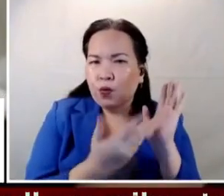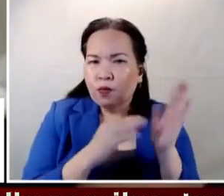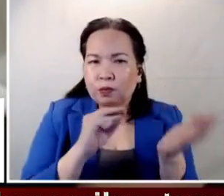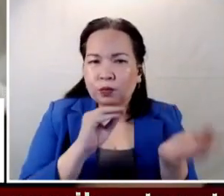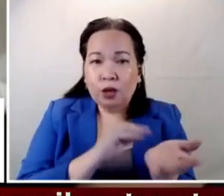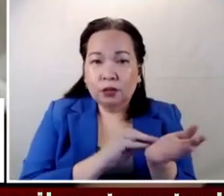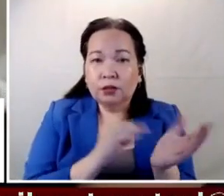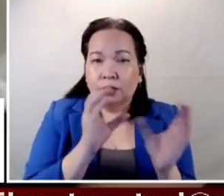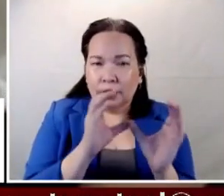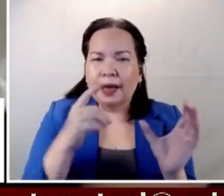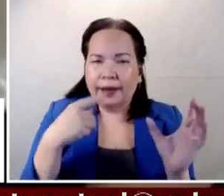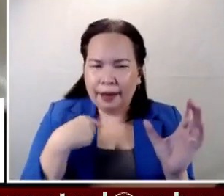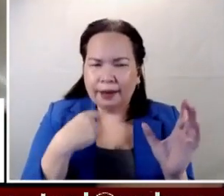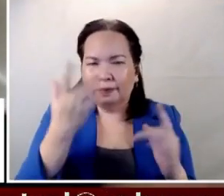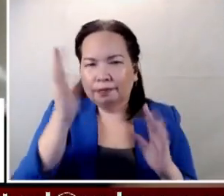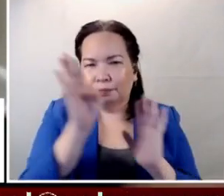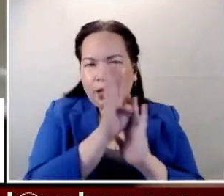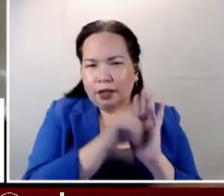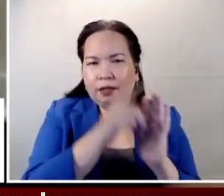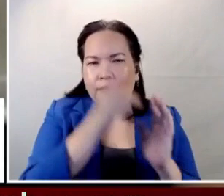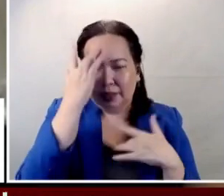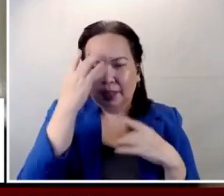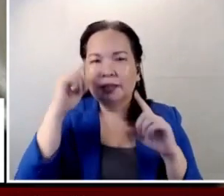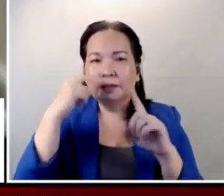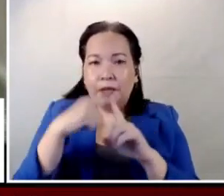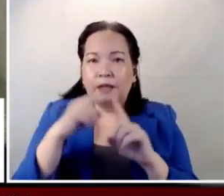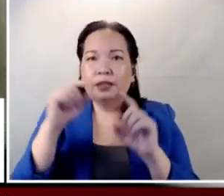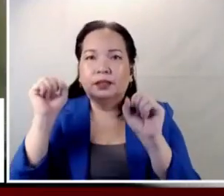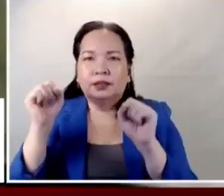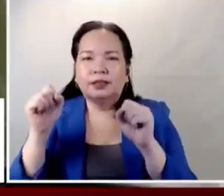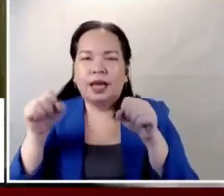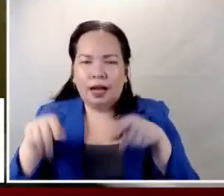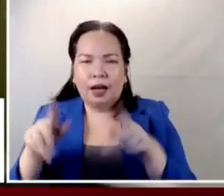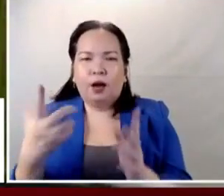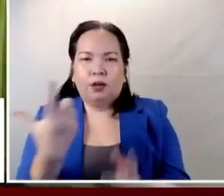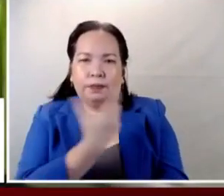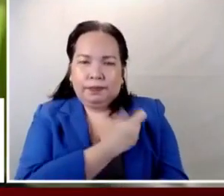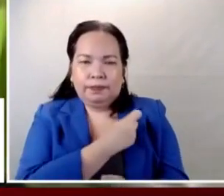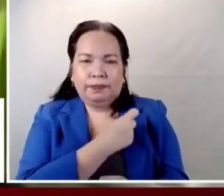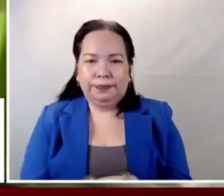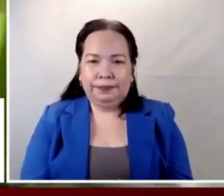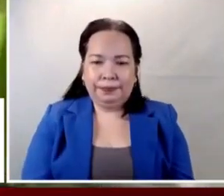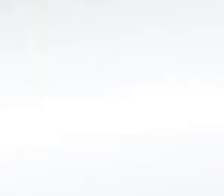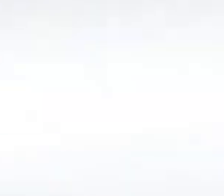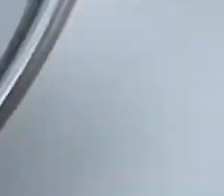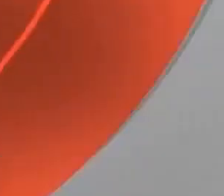clearance na pwede siyang bakunahan. Vivian Gulia, ABS-CBN News.